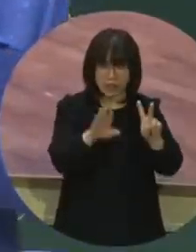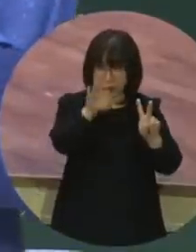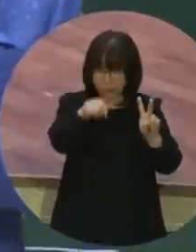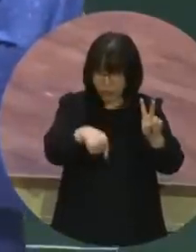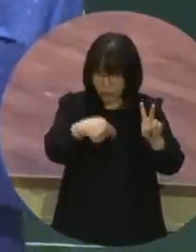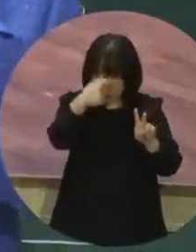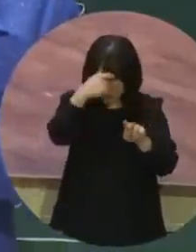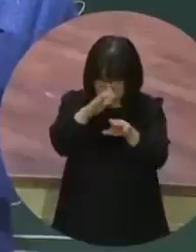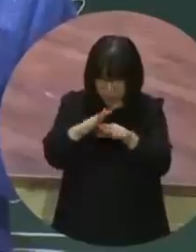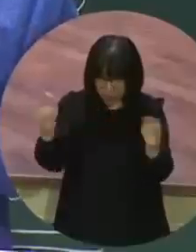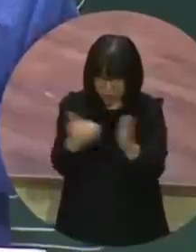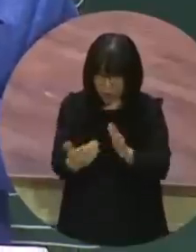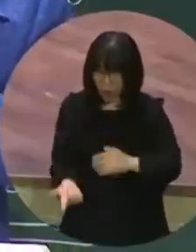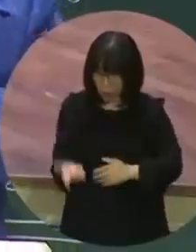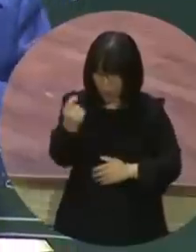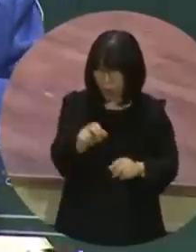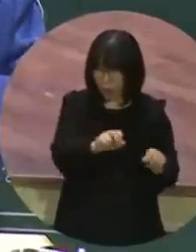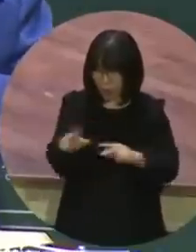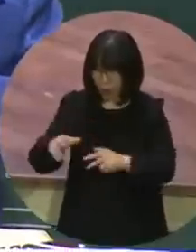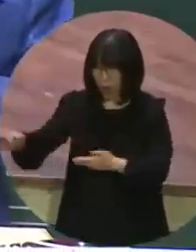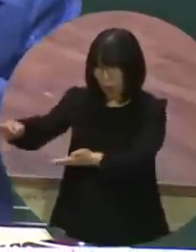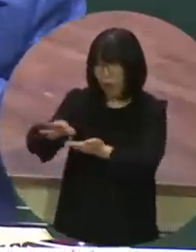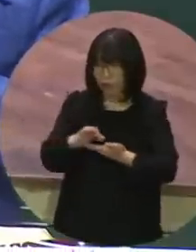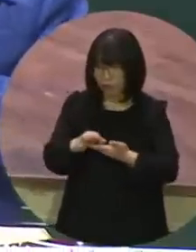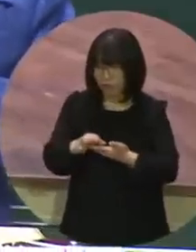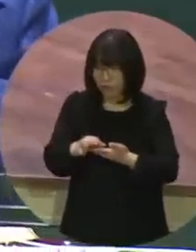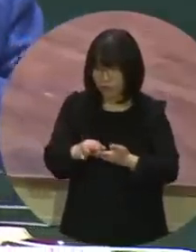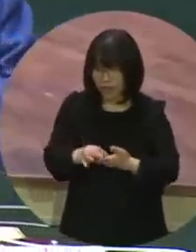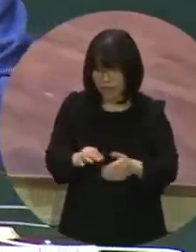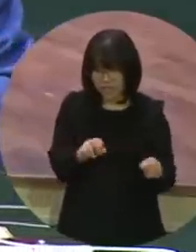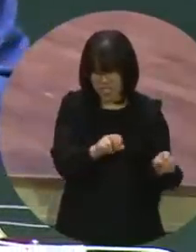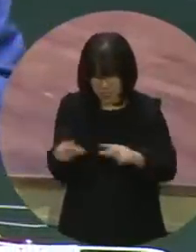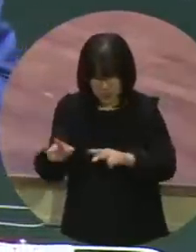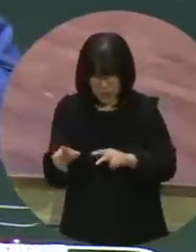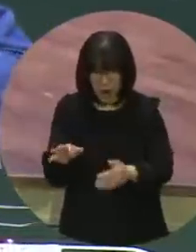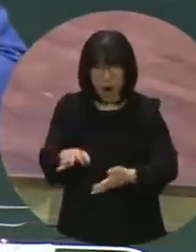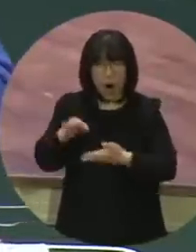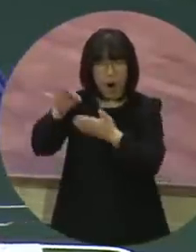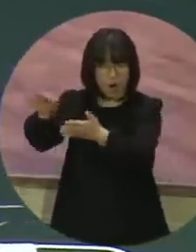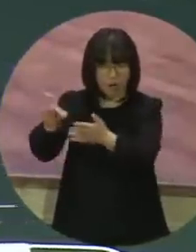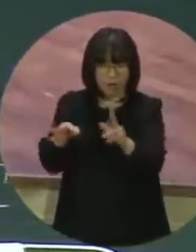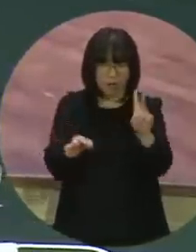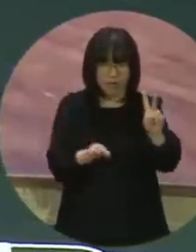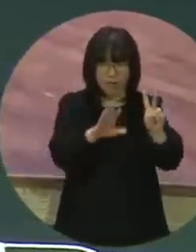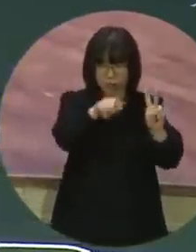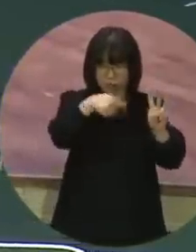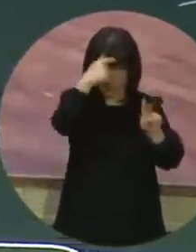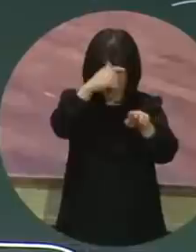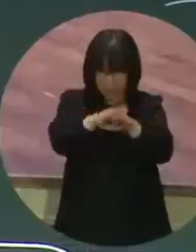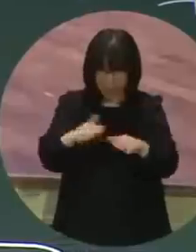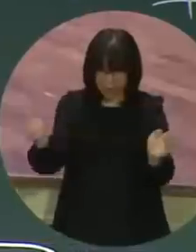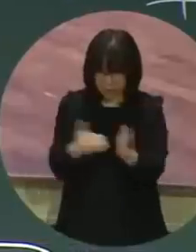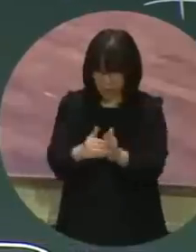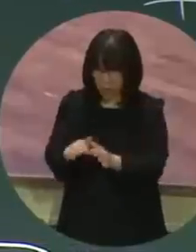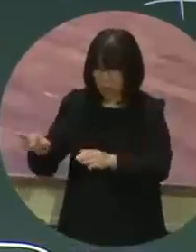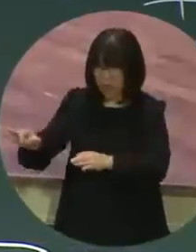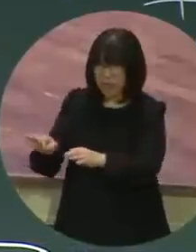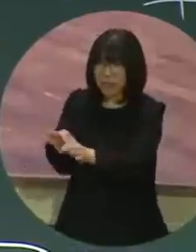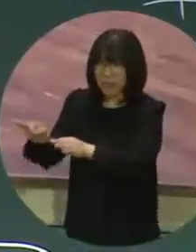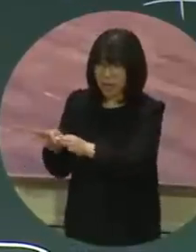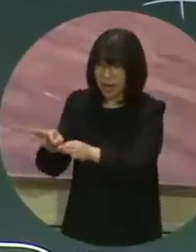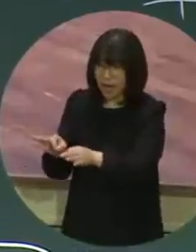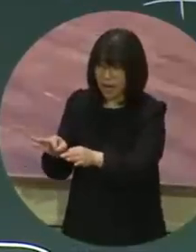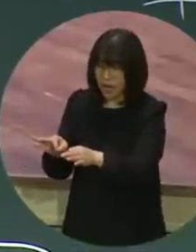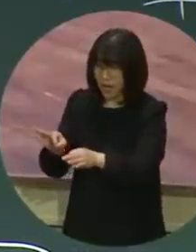나가서 헌금을 그냥, 바로 적시로 때 바로 거기서 막, 은행, 뭡니까? 이걸